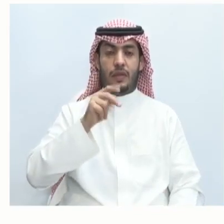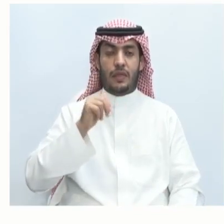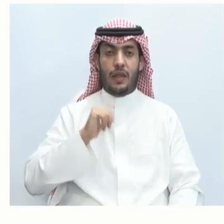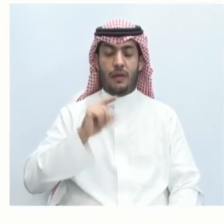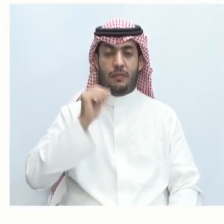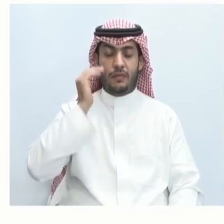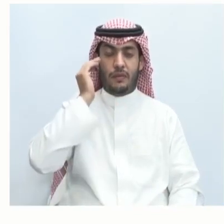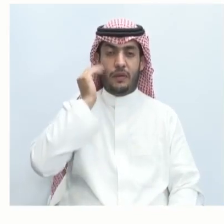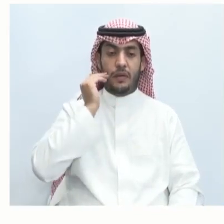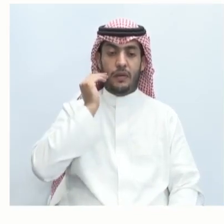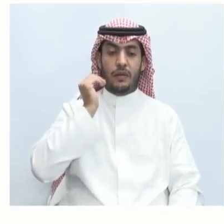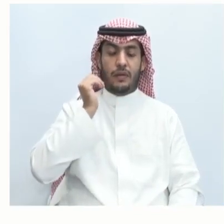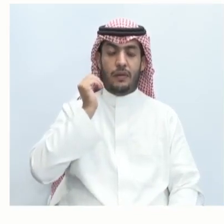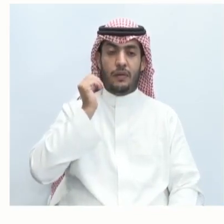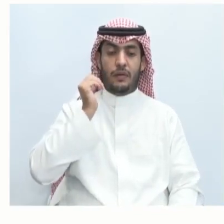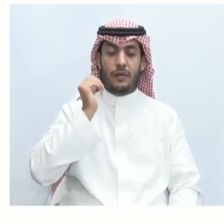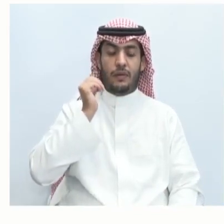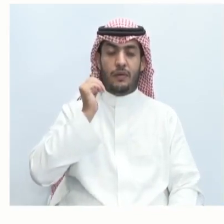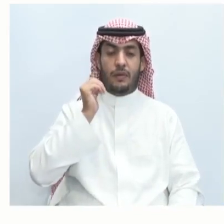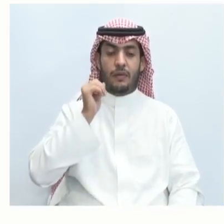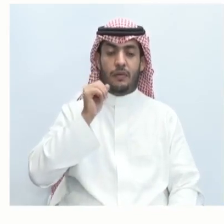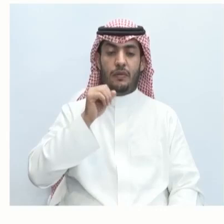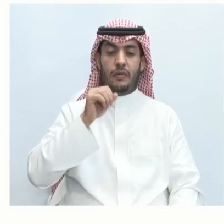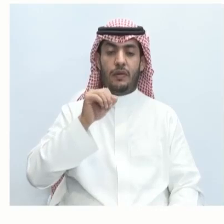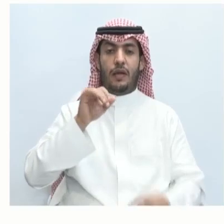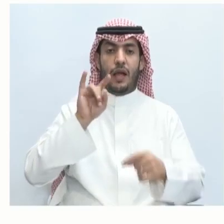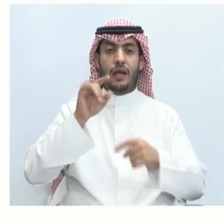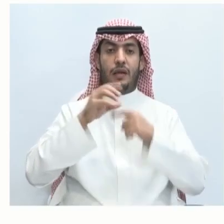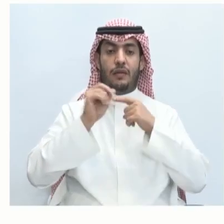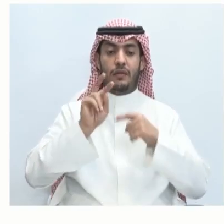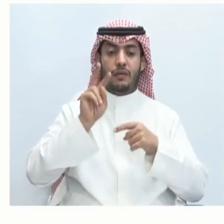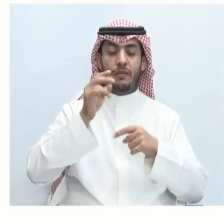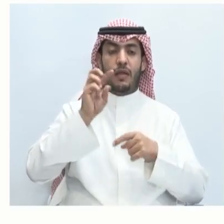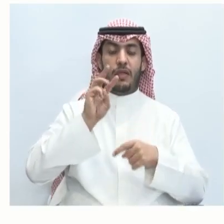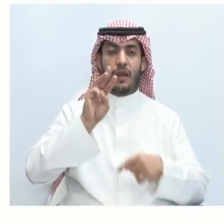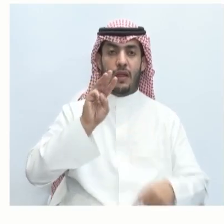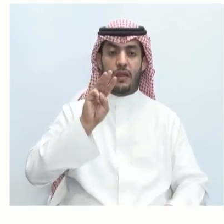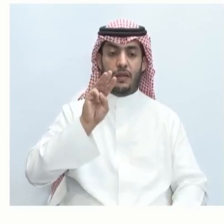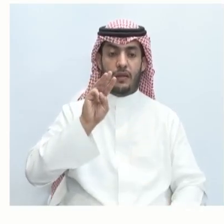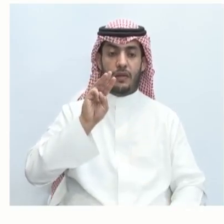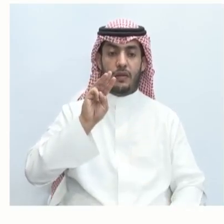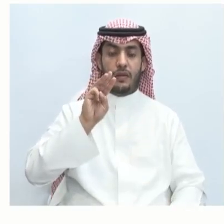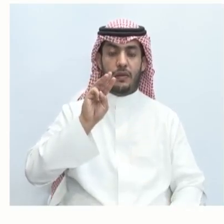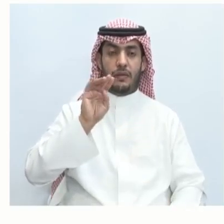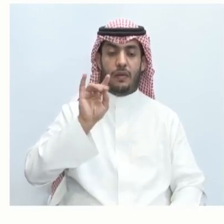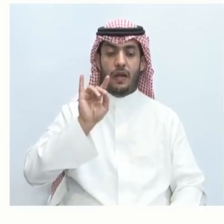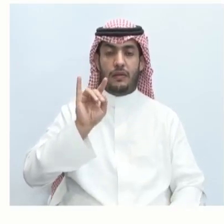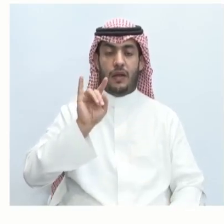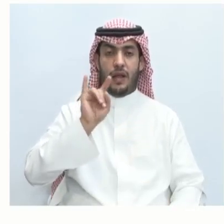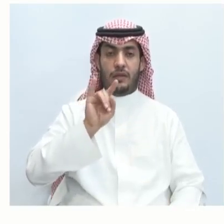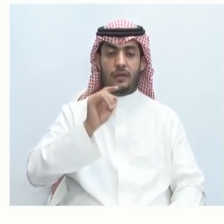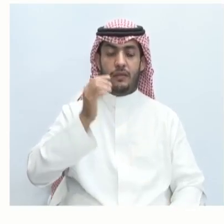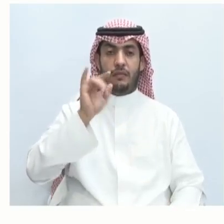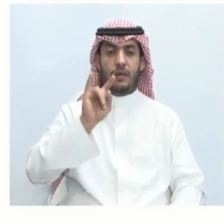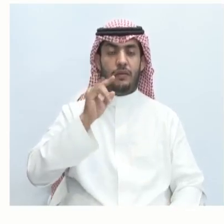بناتي نطرح وهي نكسر متشابهه عشره مطروحا منها سبعه تساوي ثلاثه والمقام عشره المقام عشره